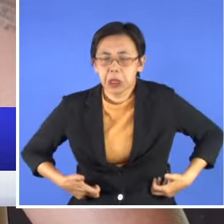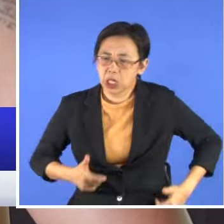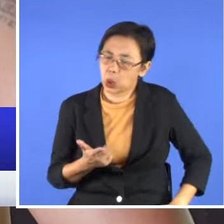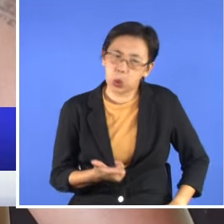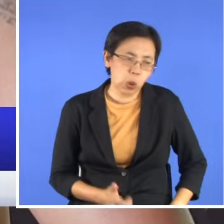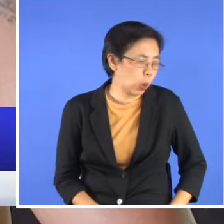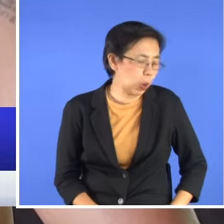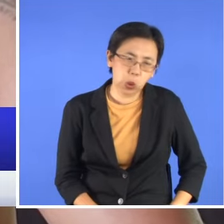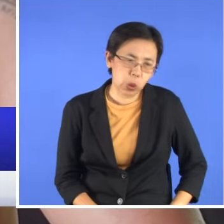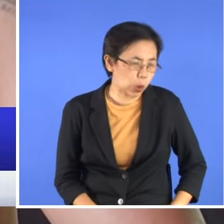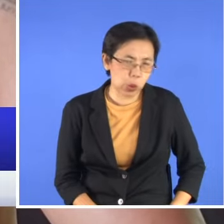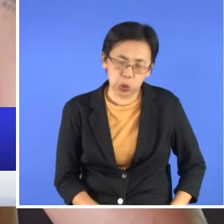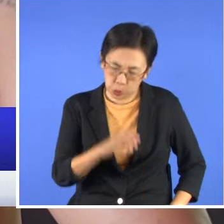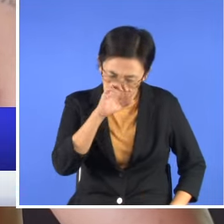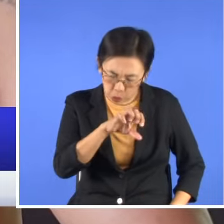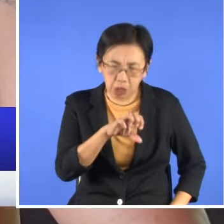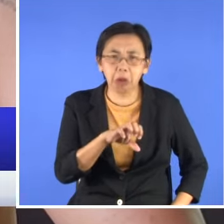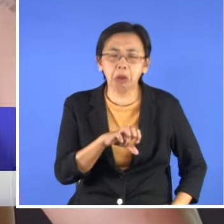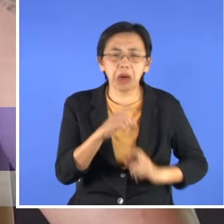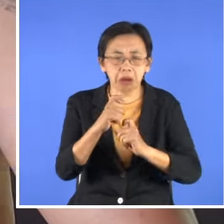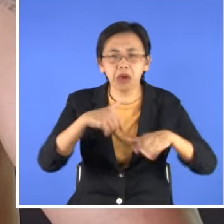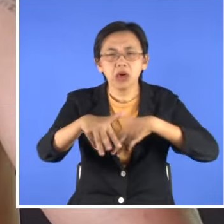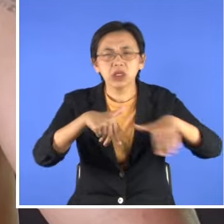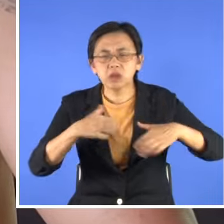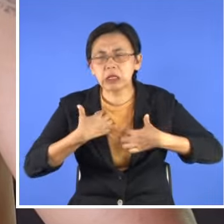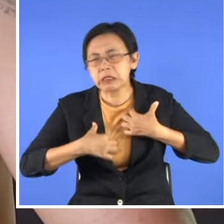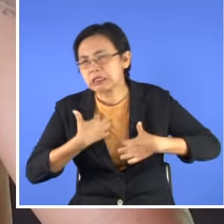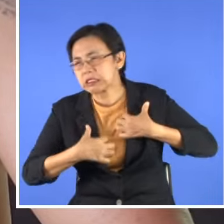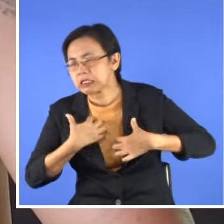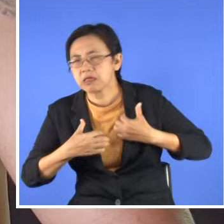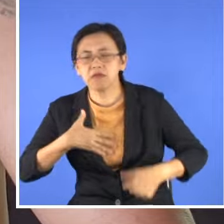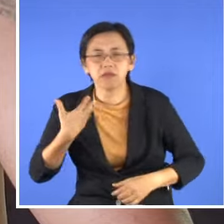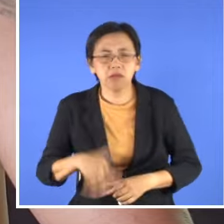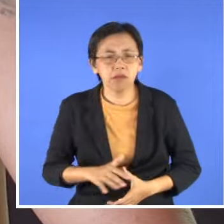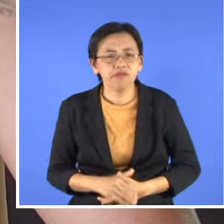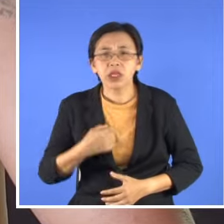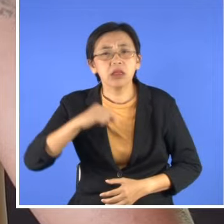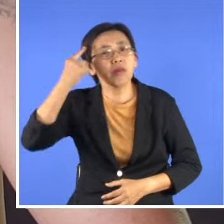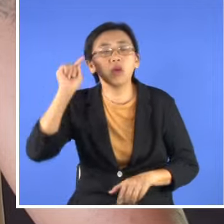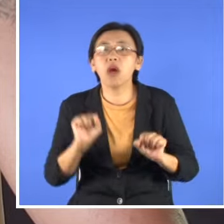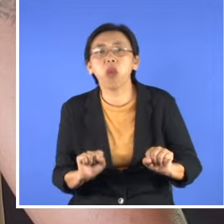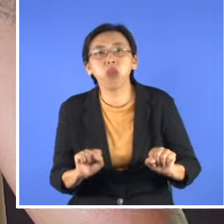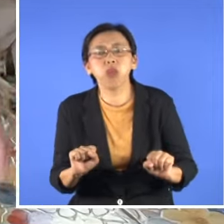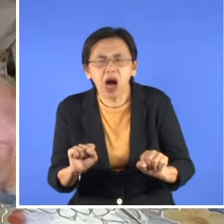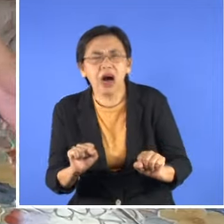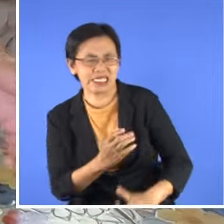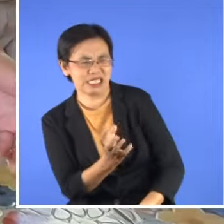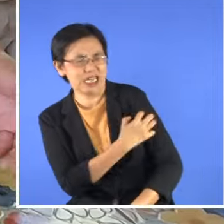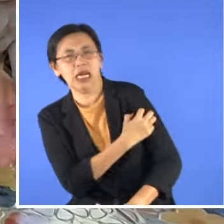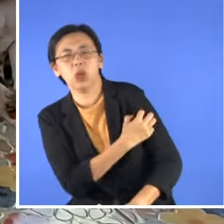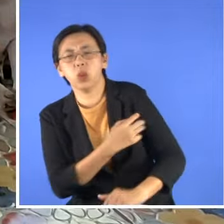ต้องให้มันเด็ดขาดเลยครับมันชาวบ้านเดือดร้อนนะครับทั้งๆที่ไม่รู้เรื่องอะไรเลยต้องมาเจ็บ